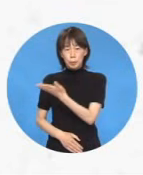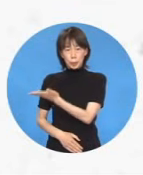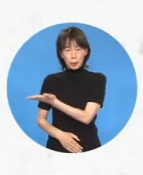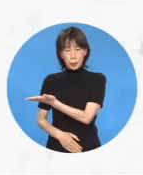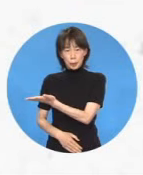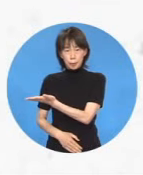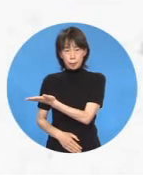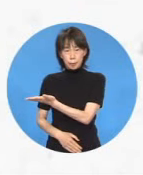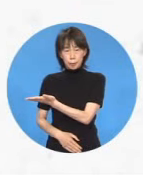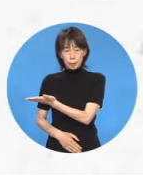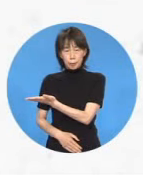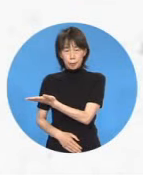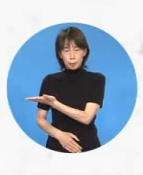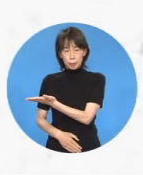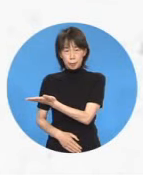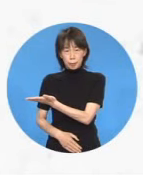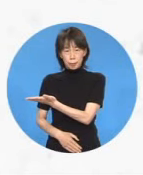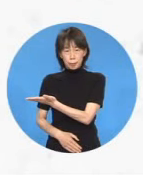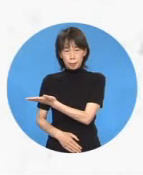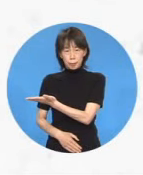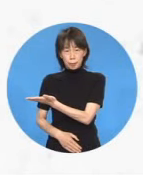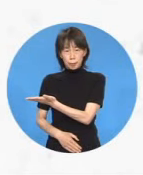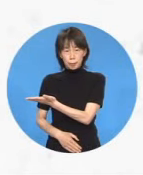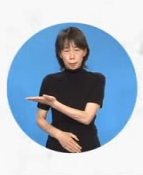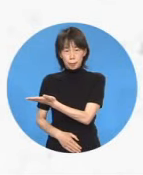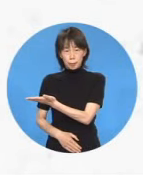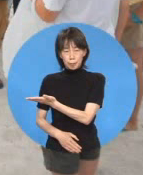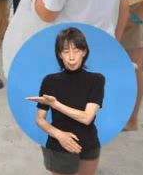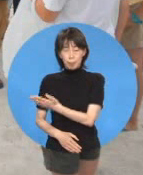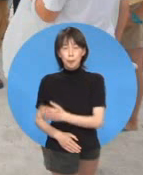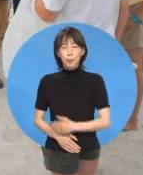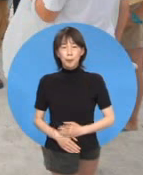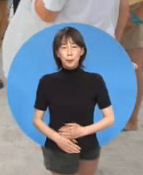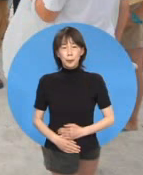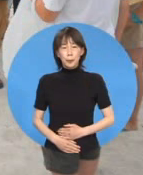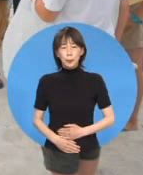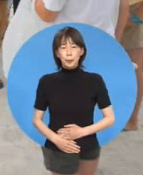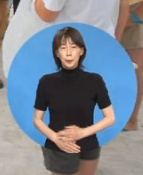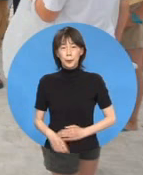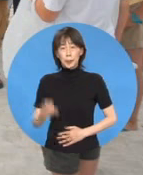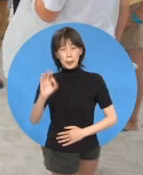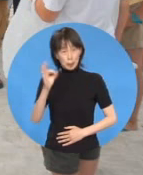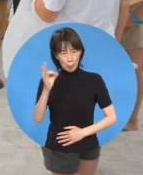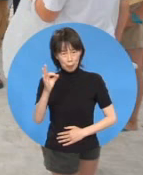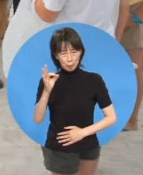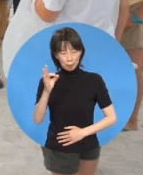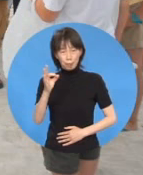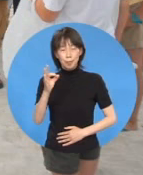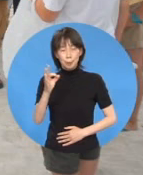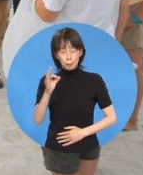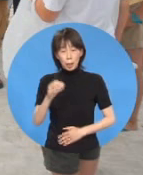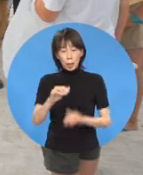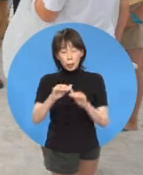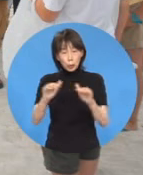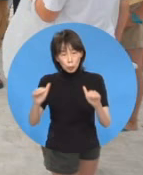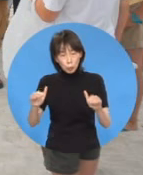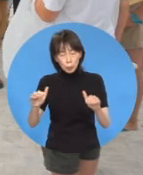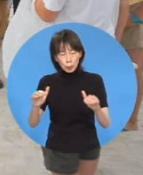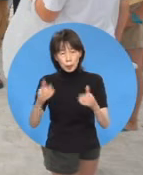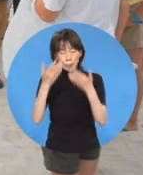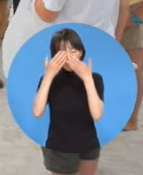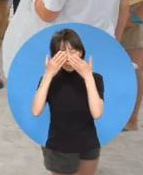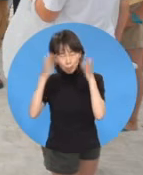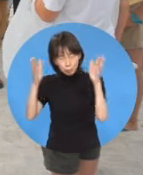杉並区次世代育成基金ですこの基金は子供たち